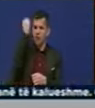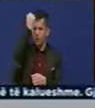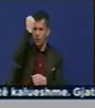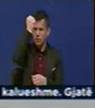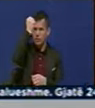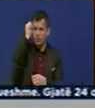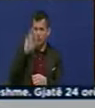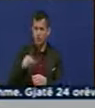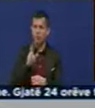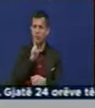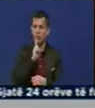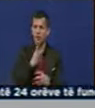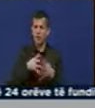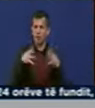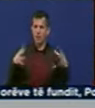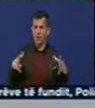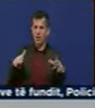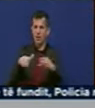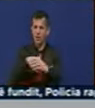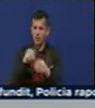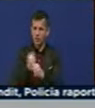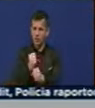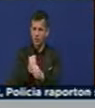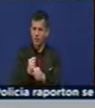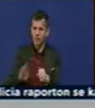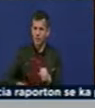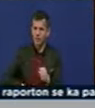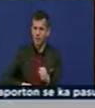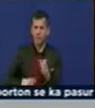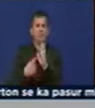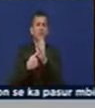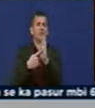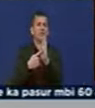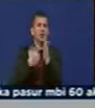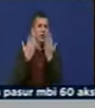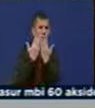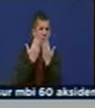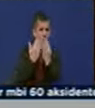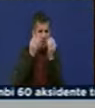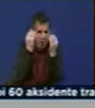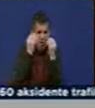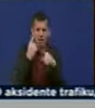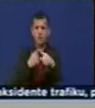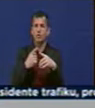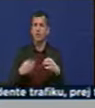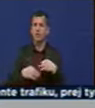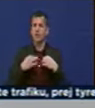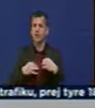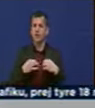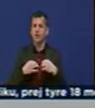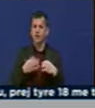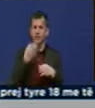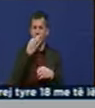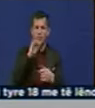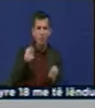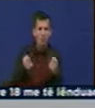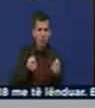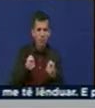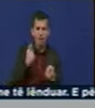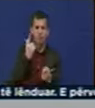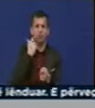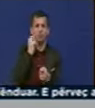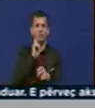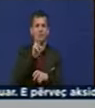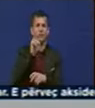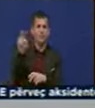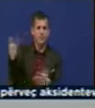ku numri më i madh i të punësuarve janë gra, si për shembull arsimi dhe shëndetësia, pozitat menaxheriale i zënë burrat.